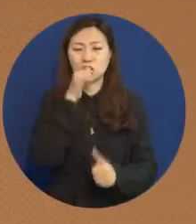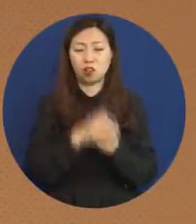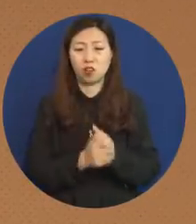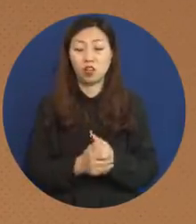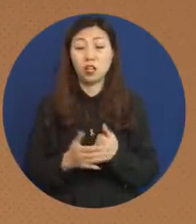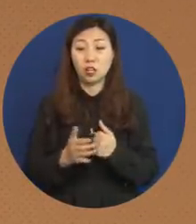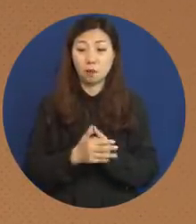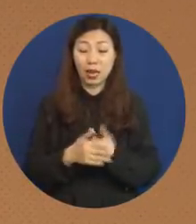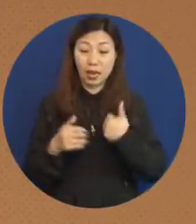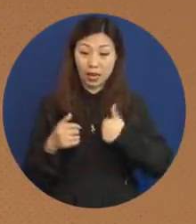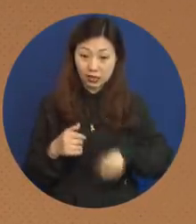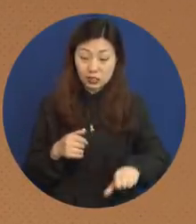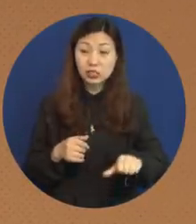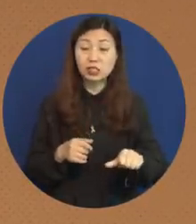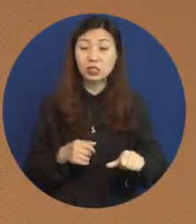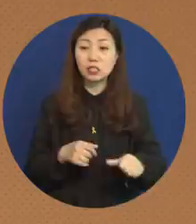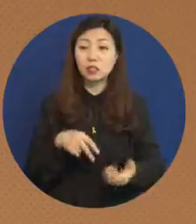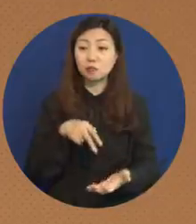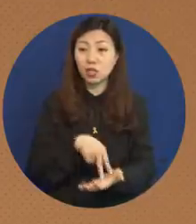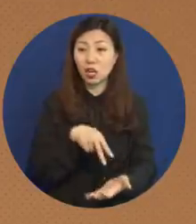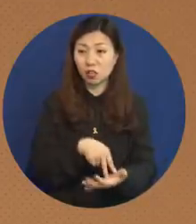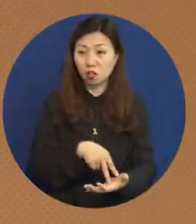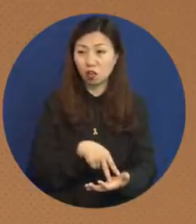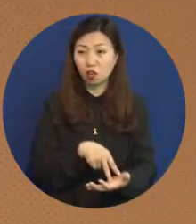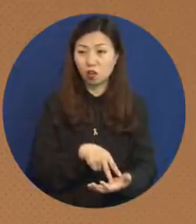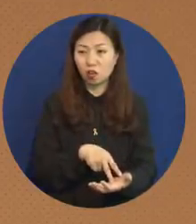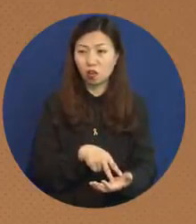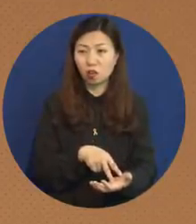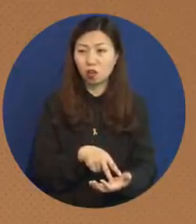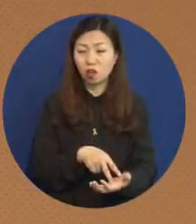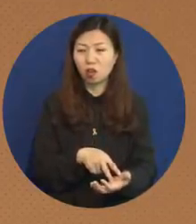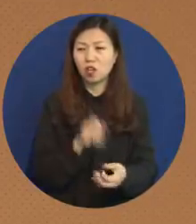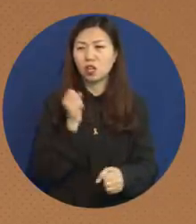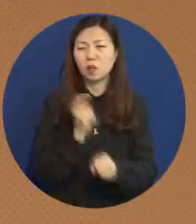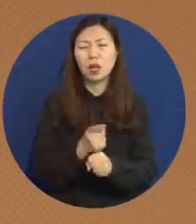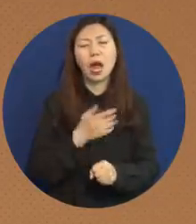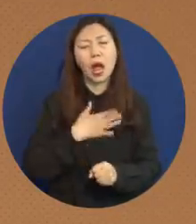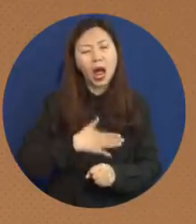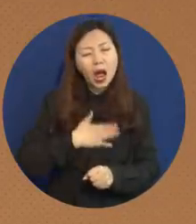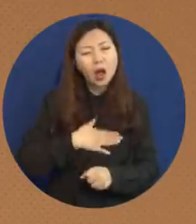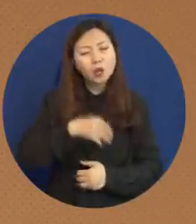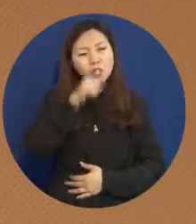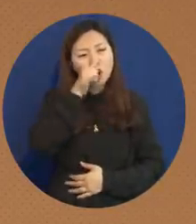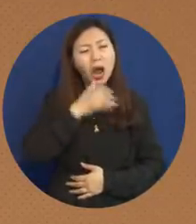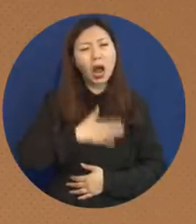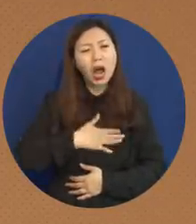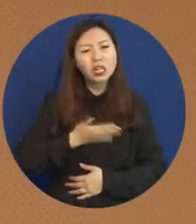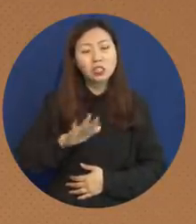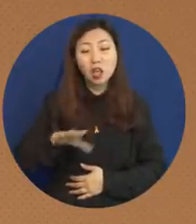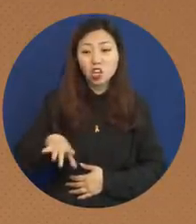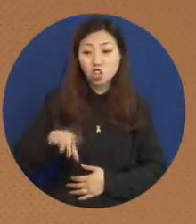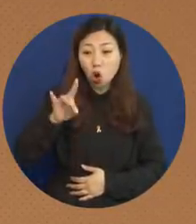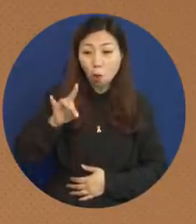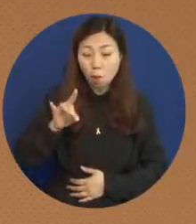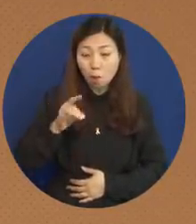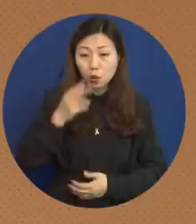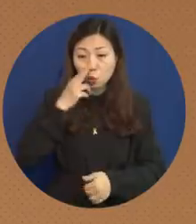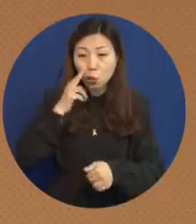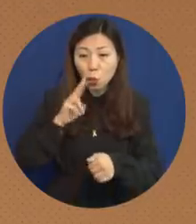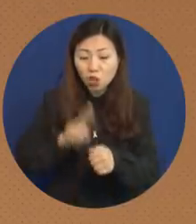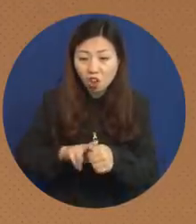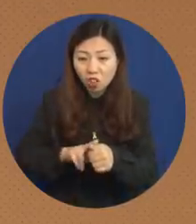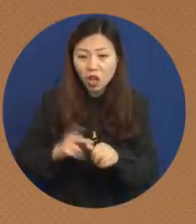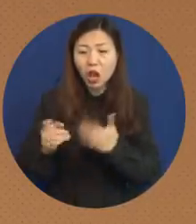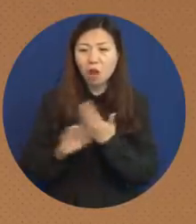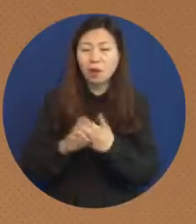어떠냐 하면, 이렇게 이미 자기가 알고 있는 거는 잘하는데, 처음 하거나,